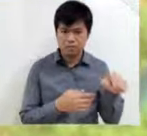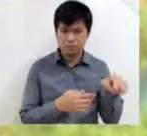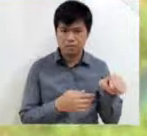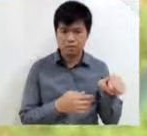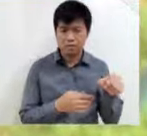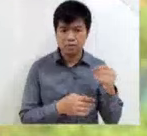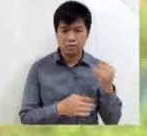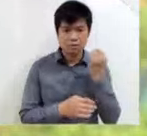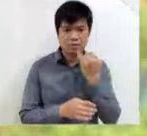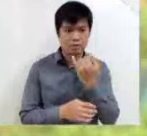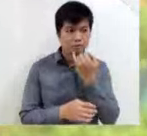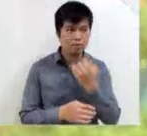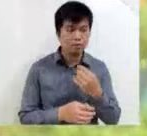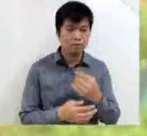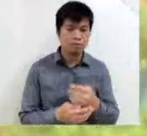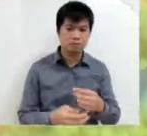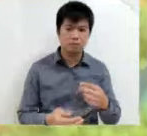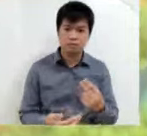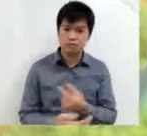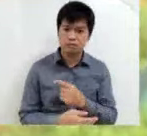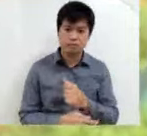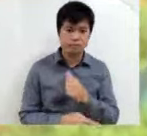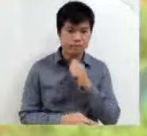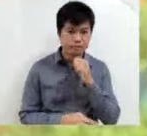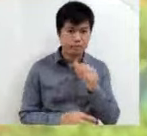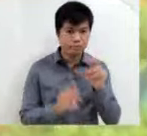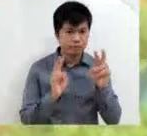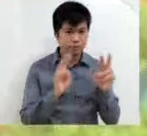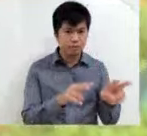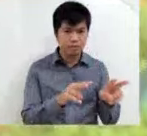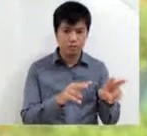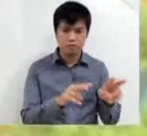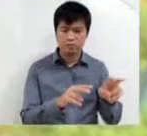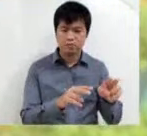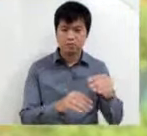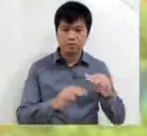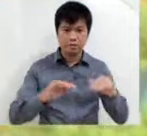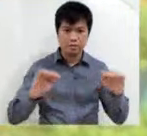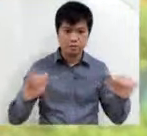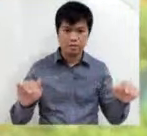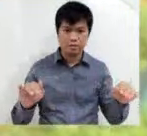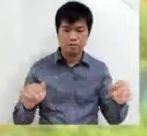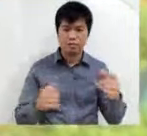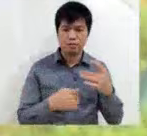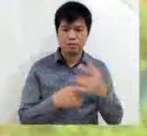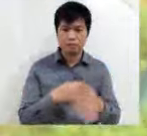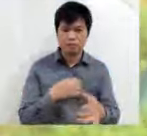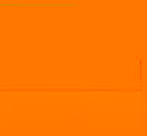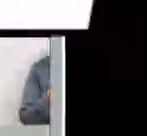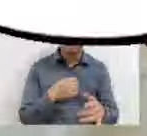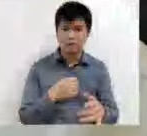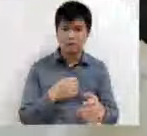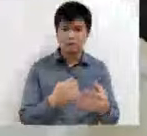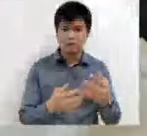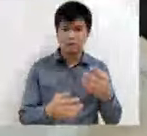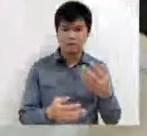sa kanya na hindi man lang nakita ng mister ang anak at maagang naulila ang kanilang uniko iho.